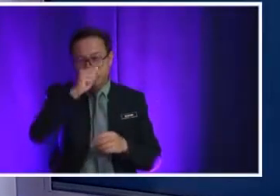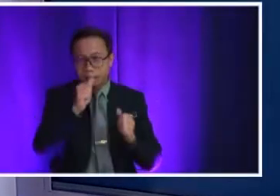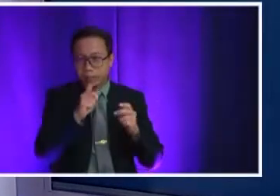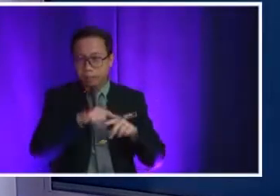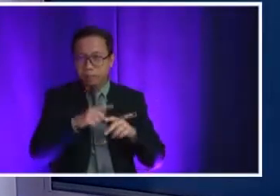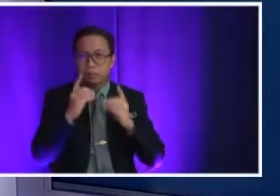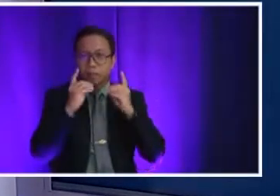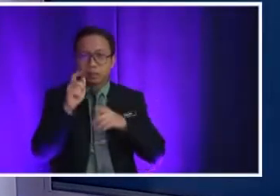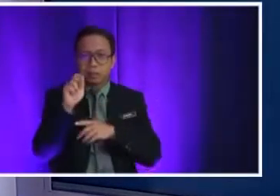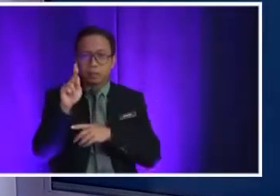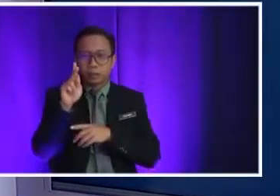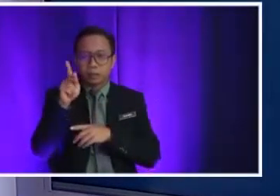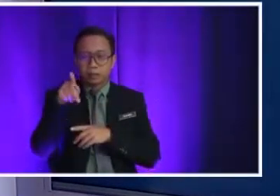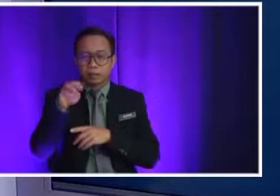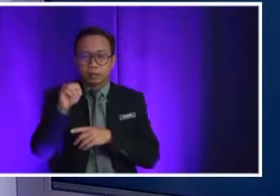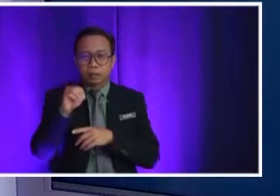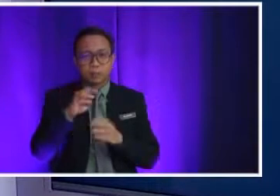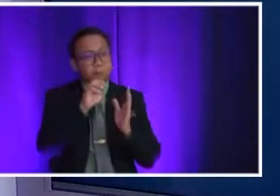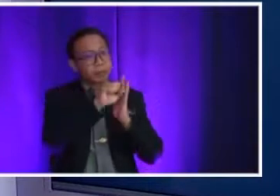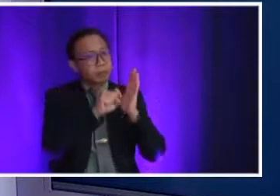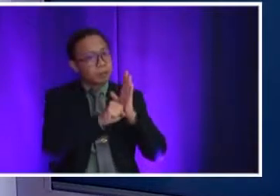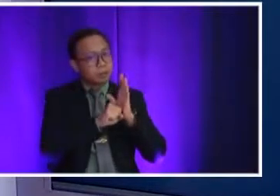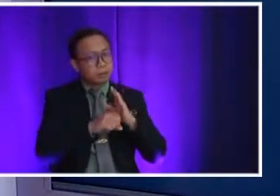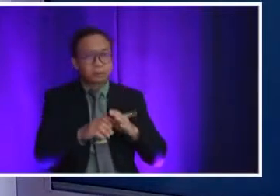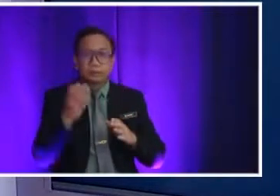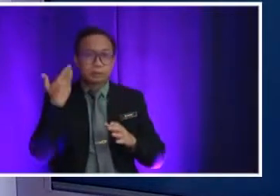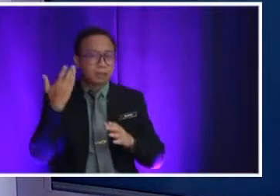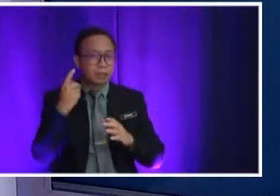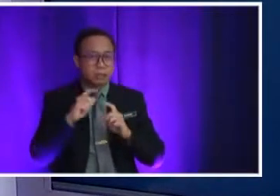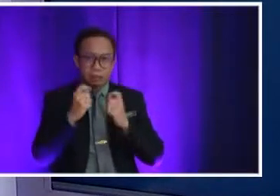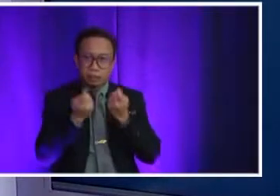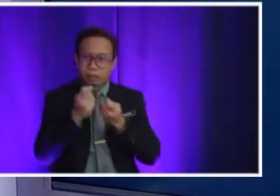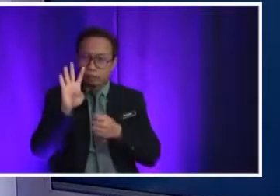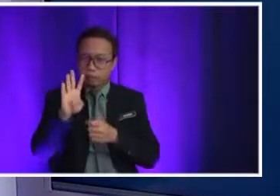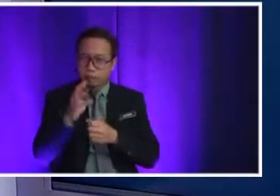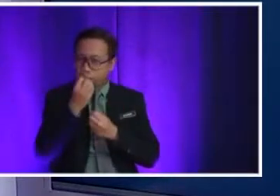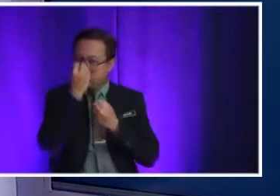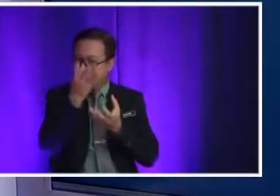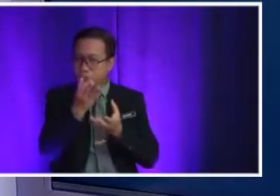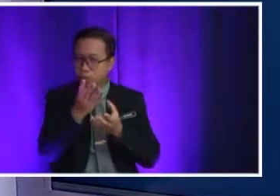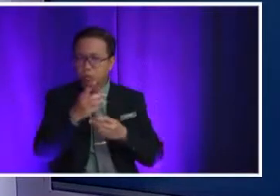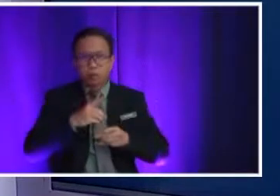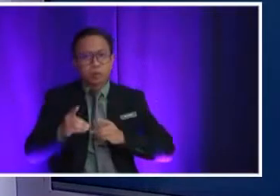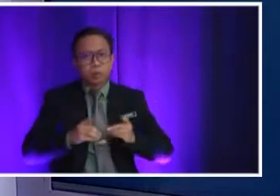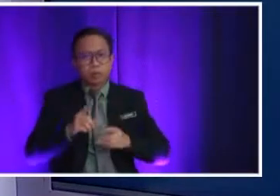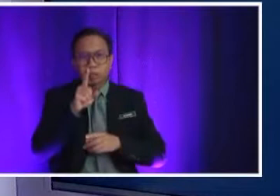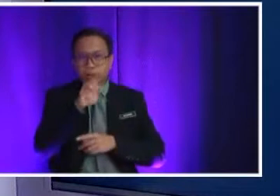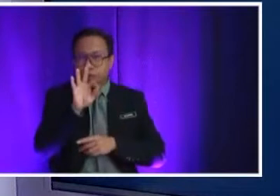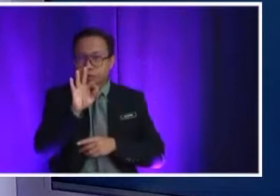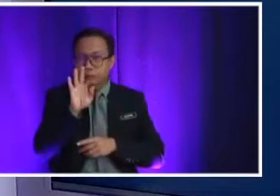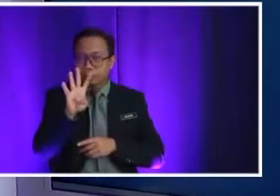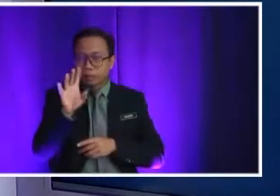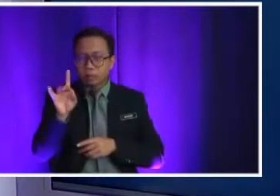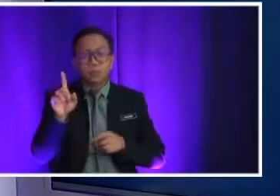fpm hari ini dalam mata pelajaran sejarah tidak tampan ancaman komunis dan penginstal darurat 1948